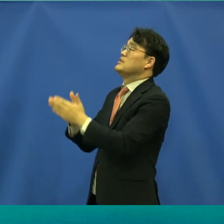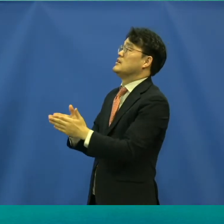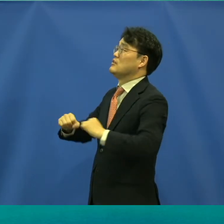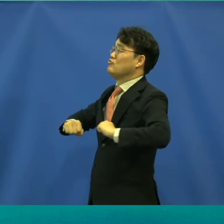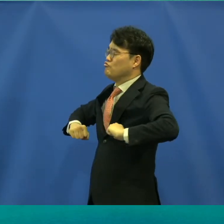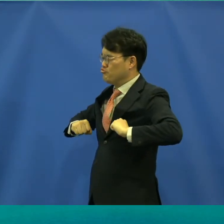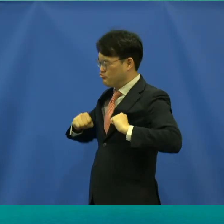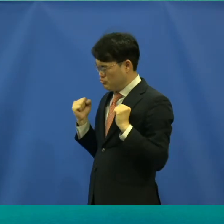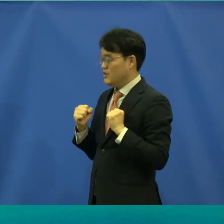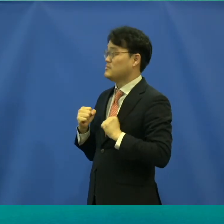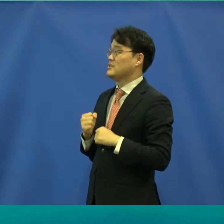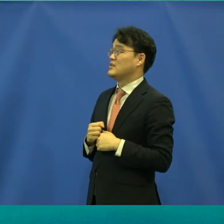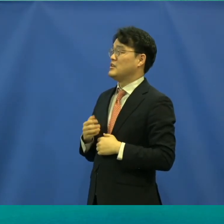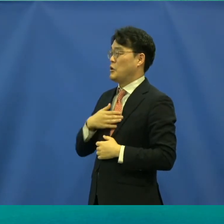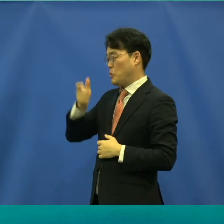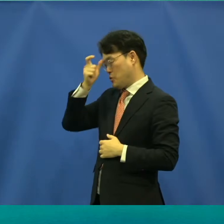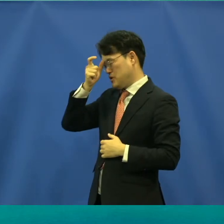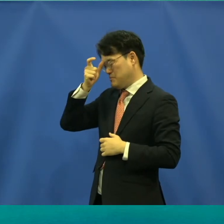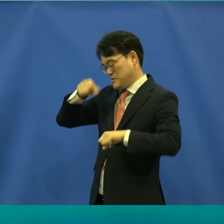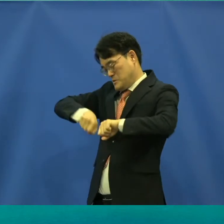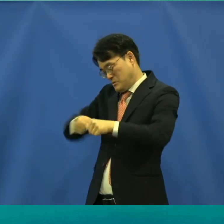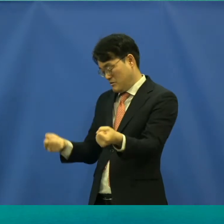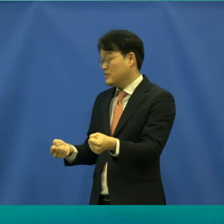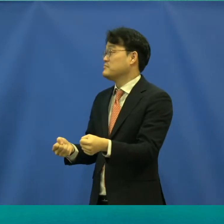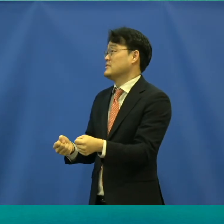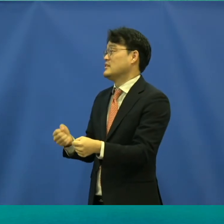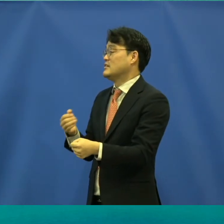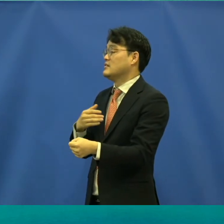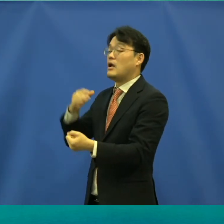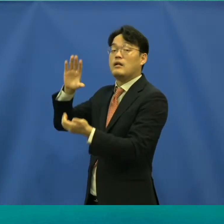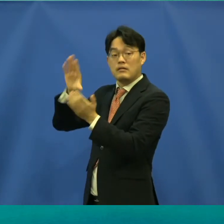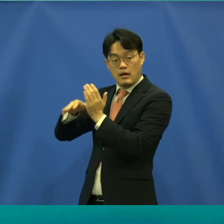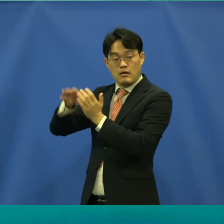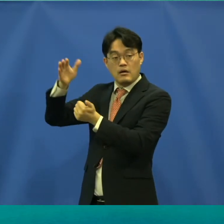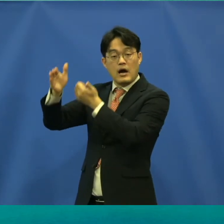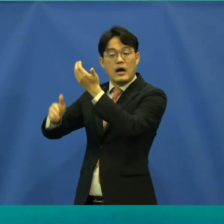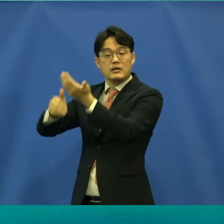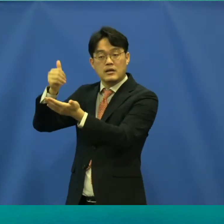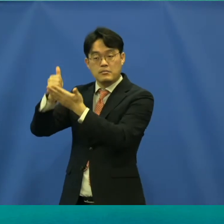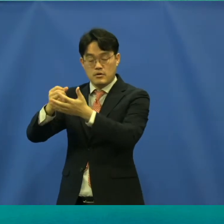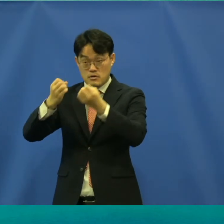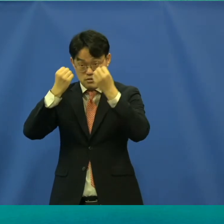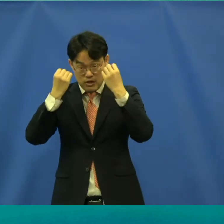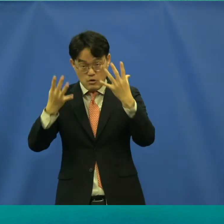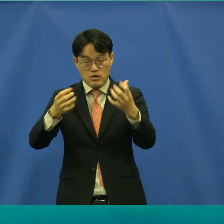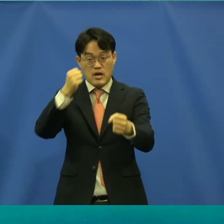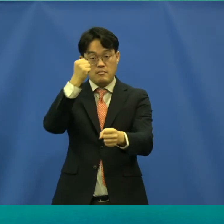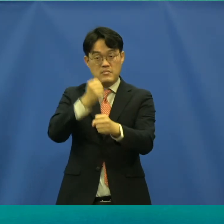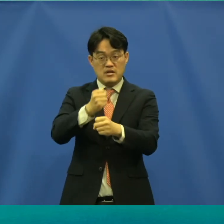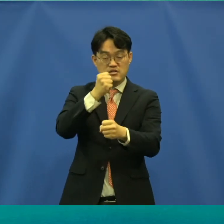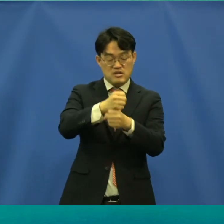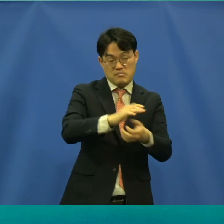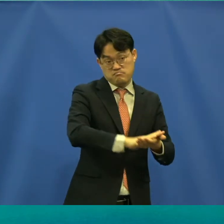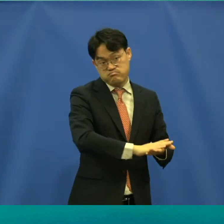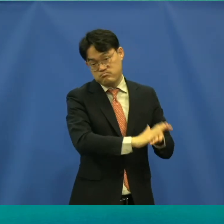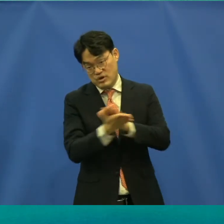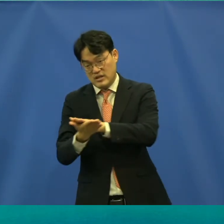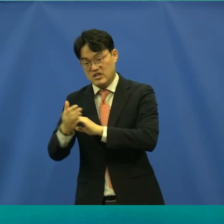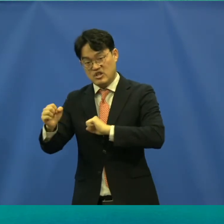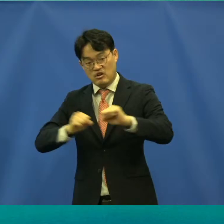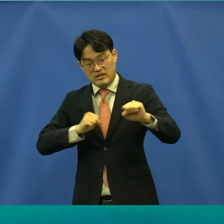순종하겠습니다. 그때 하나님의 천지창조의 역사가 우리의 인생에 시작되게 될